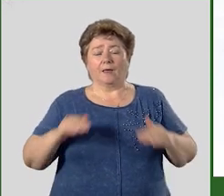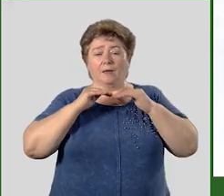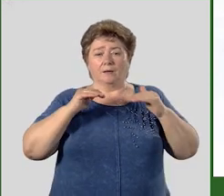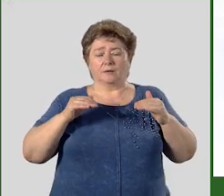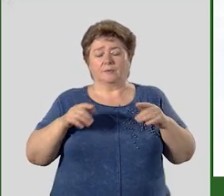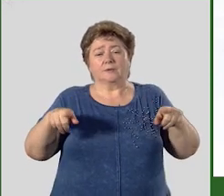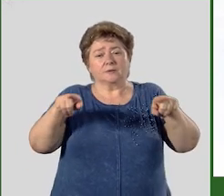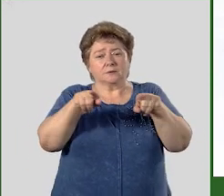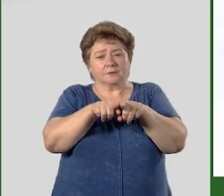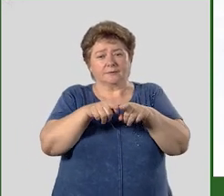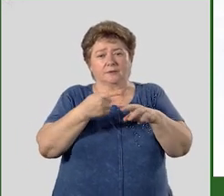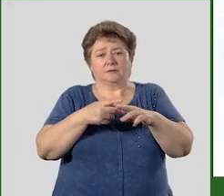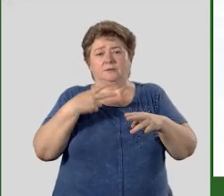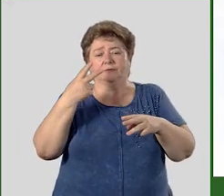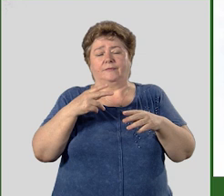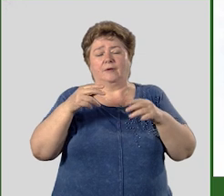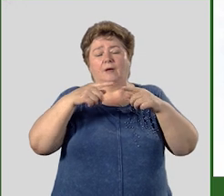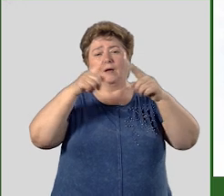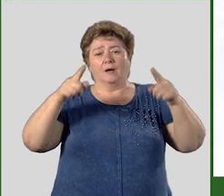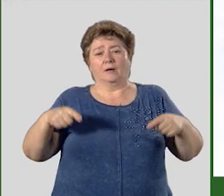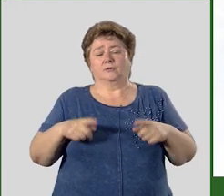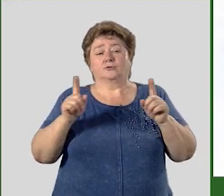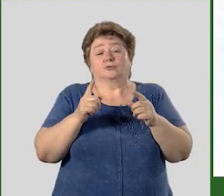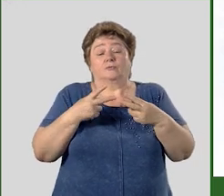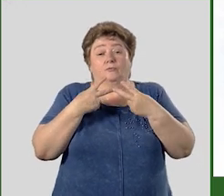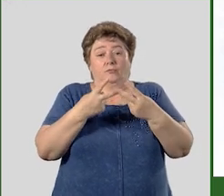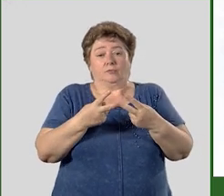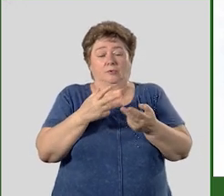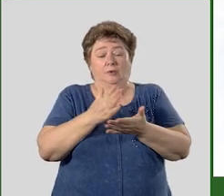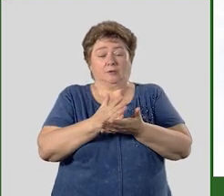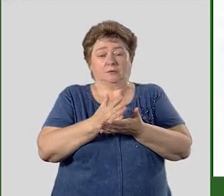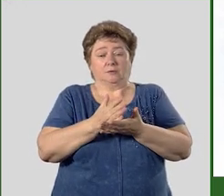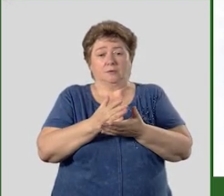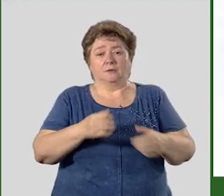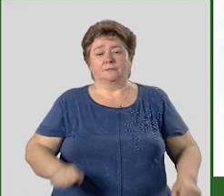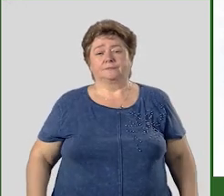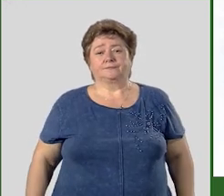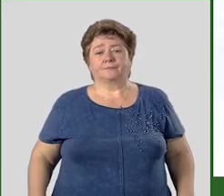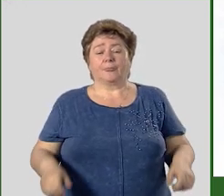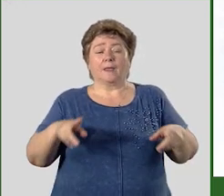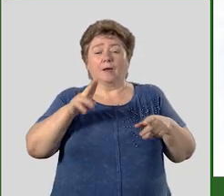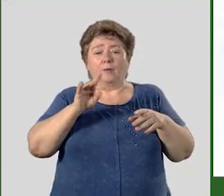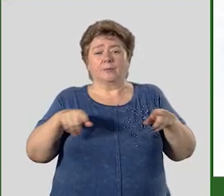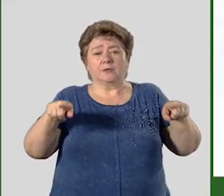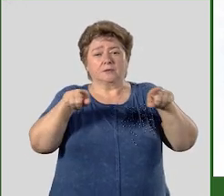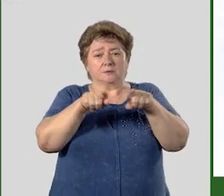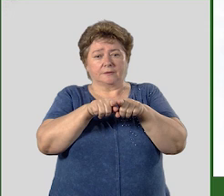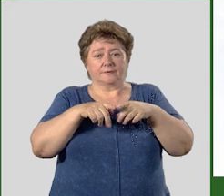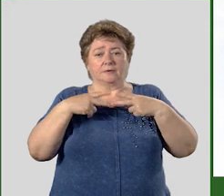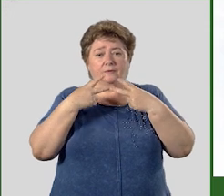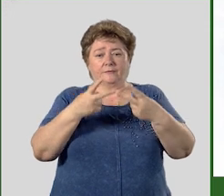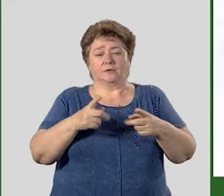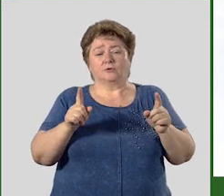Ребята, сравните эти две карты. Что вы заметили? При сравнении карт